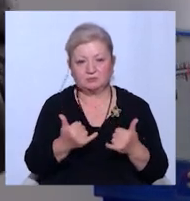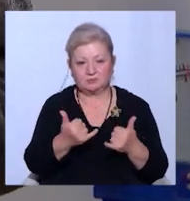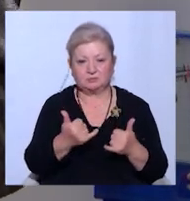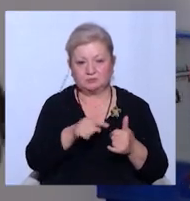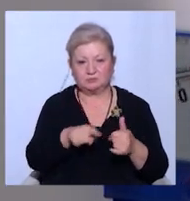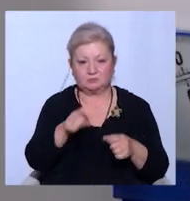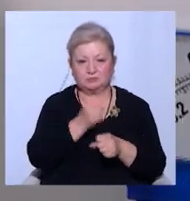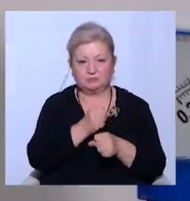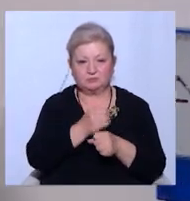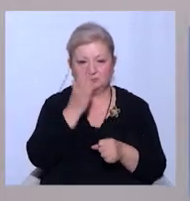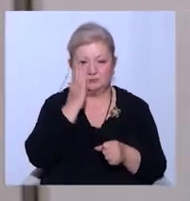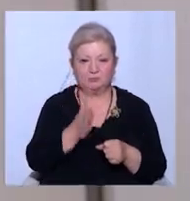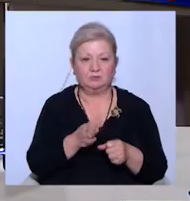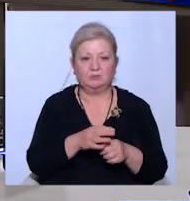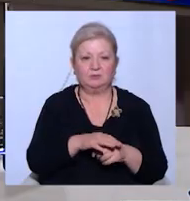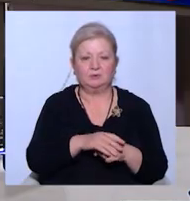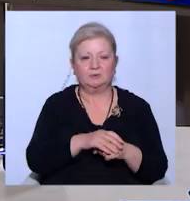რომელსაც დღესვე ჩავატარებთ.